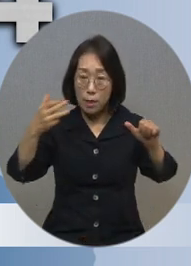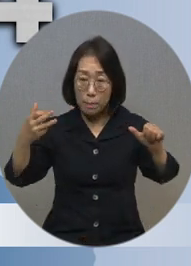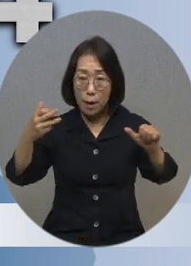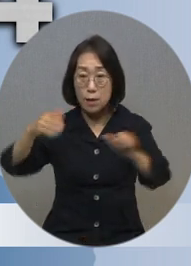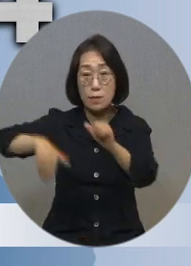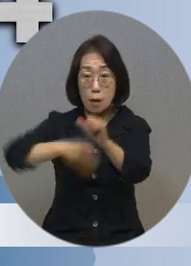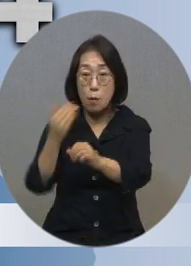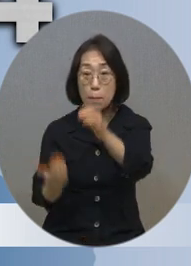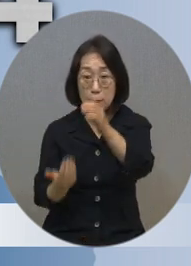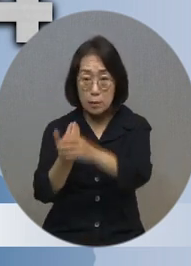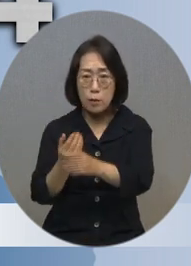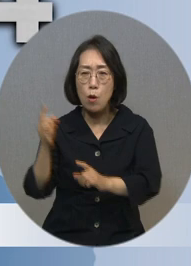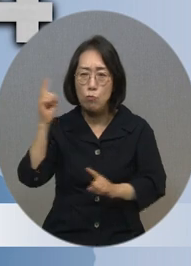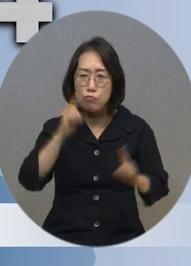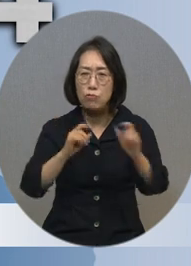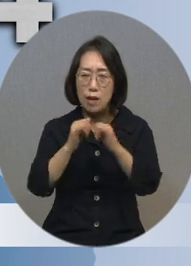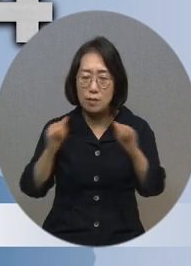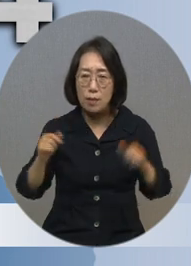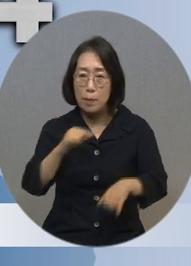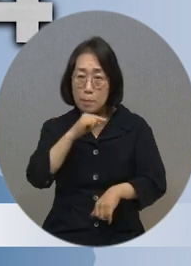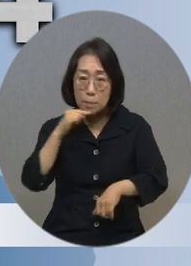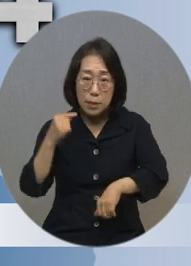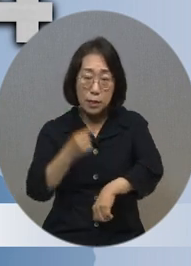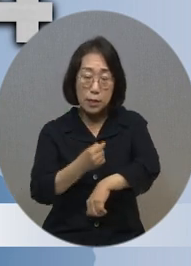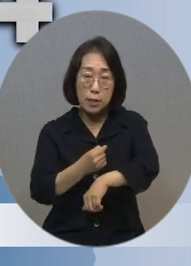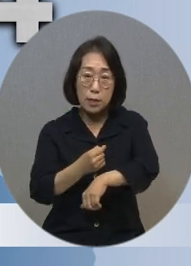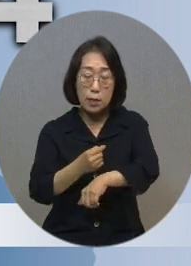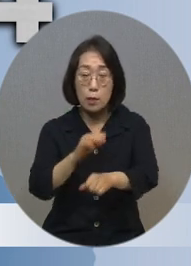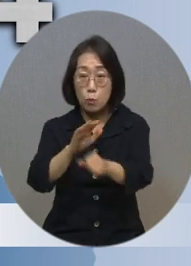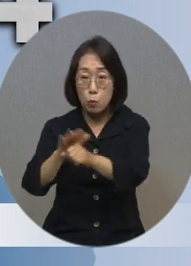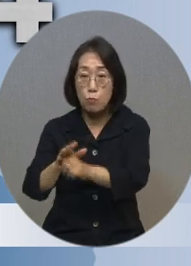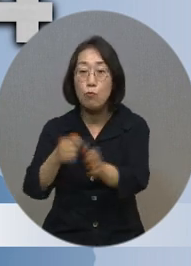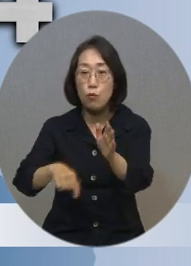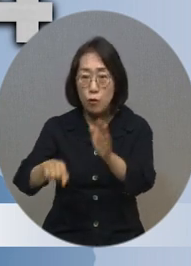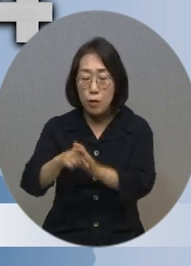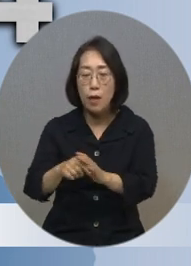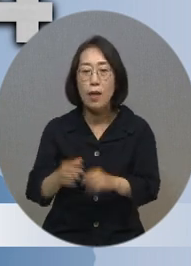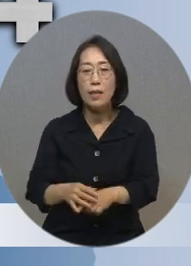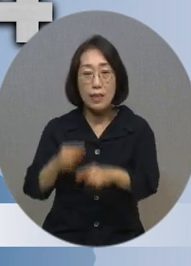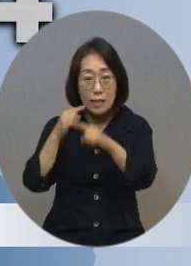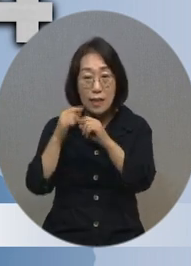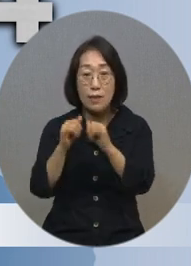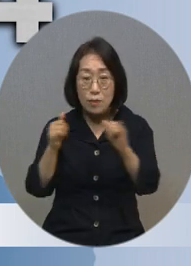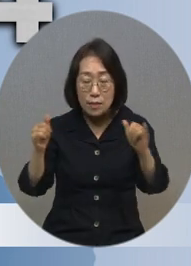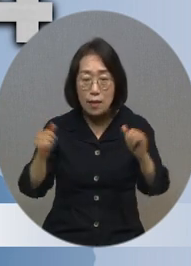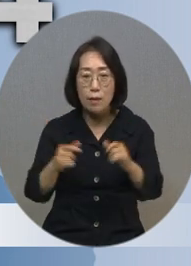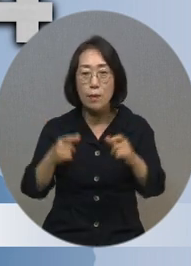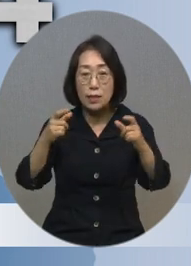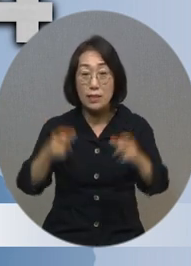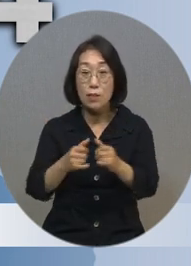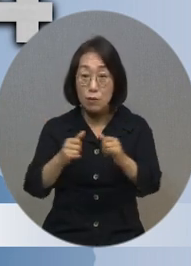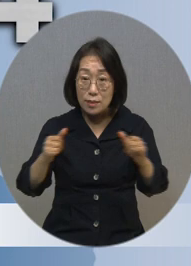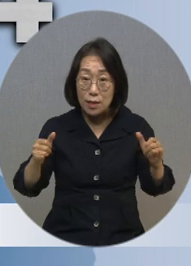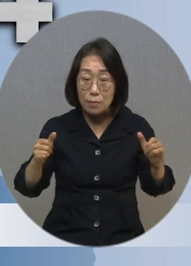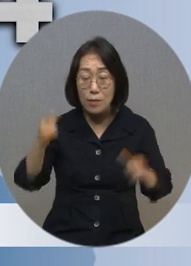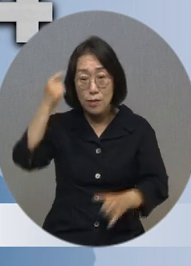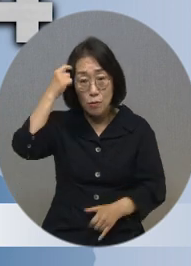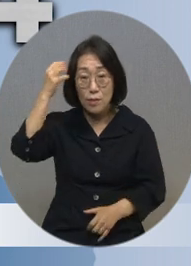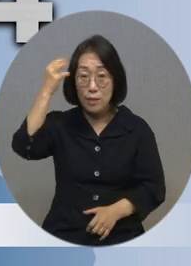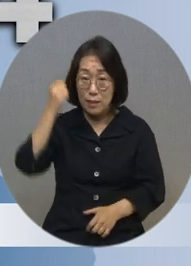운동 당시 부상자들에게 혈액을 공급하기 위해 헌혈에 헌신적으로 동참했던 시민들의 정신을